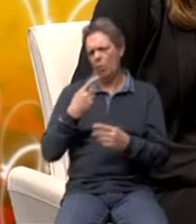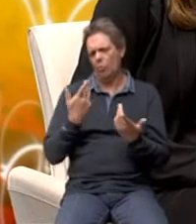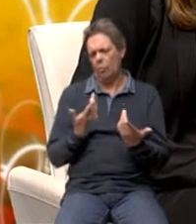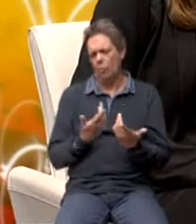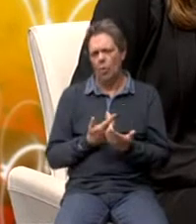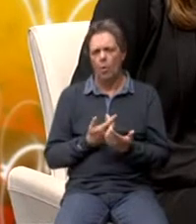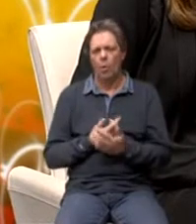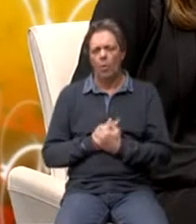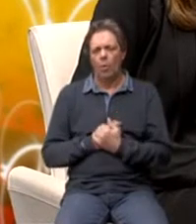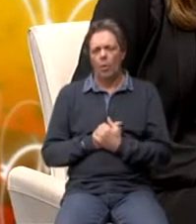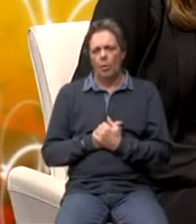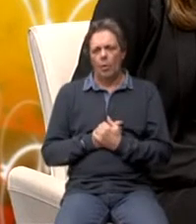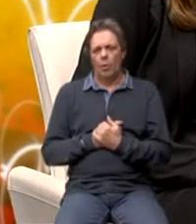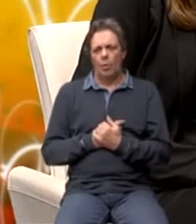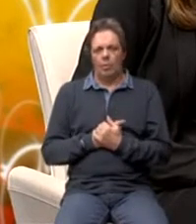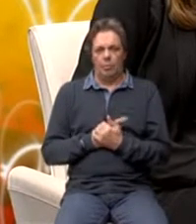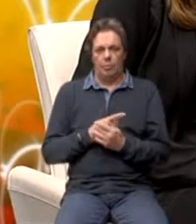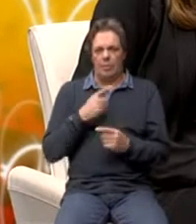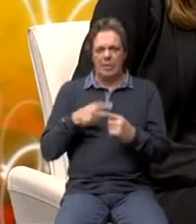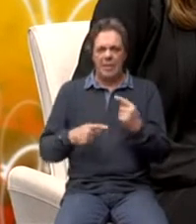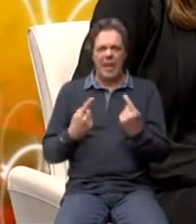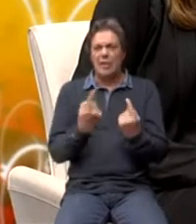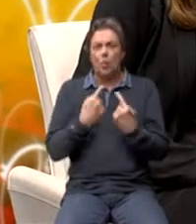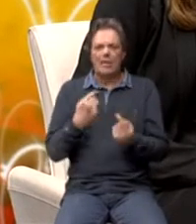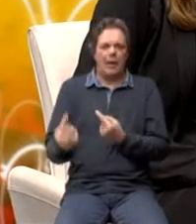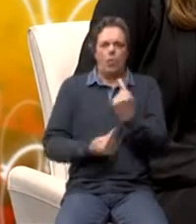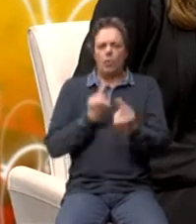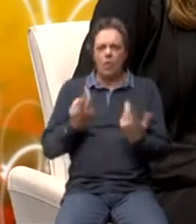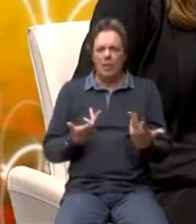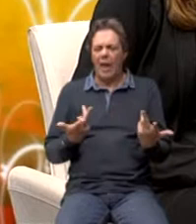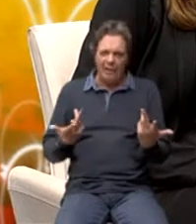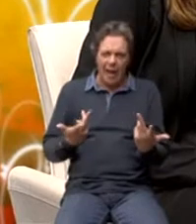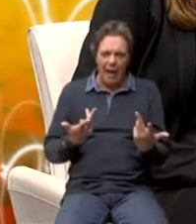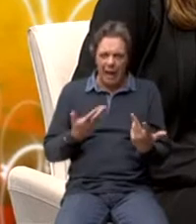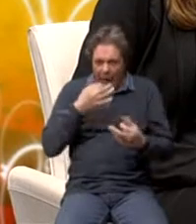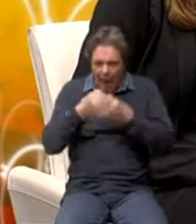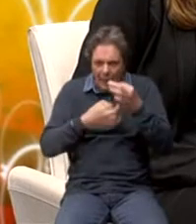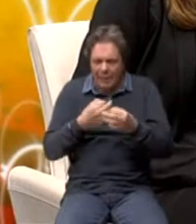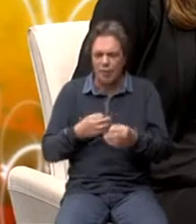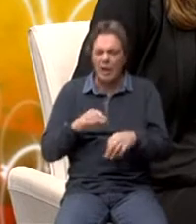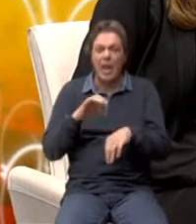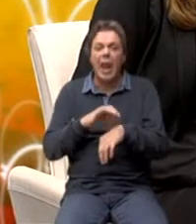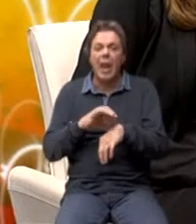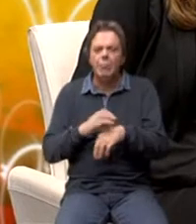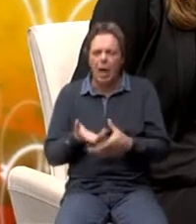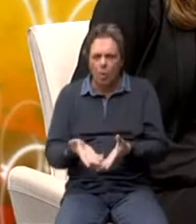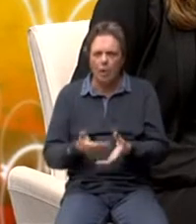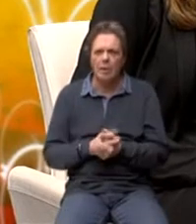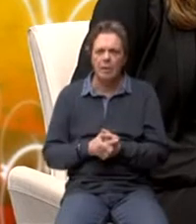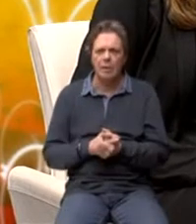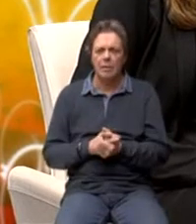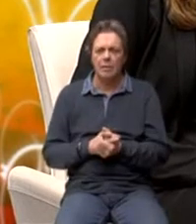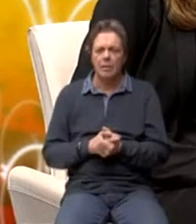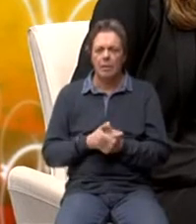jednog ekscesa koji se desio, da analitički laboratoriji, a ja radim u analitičkom laboratoriju,